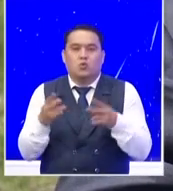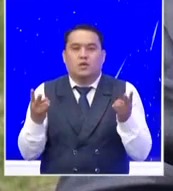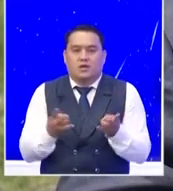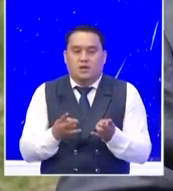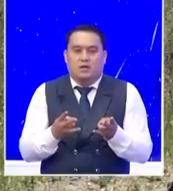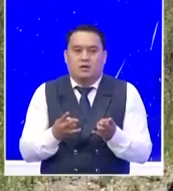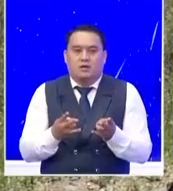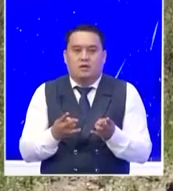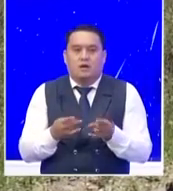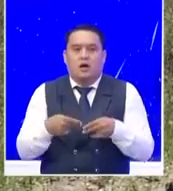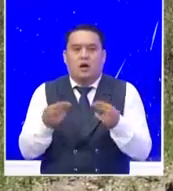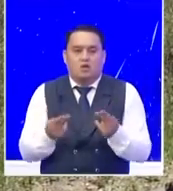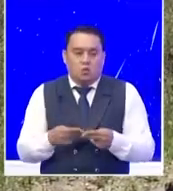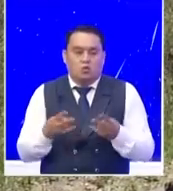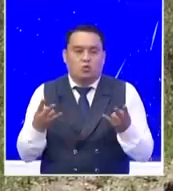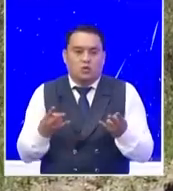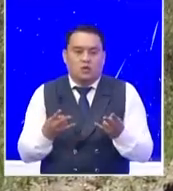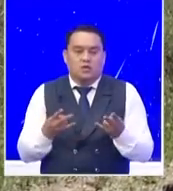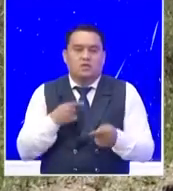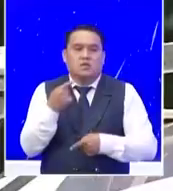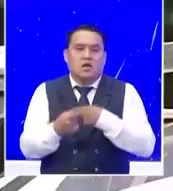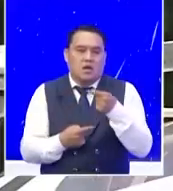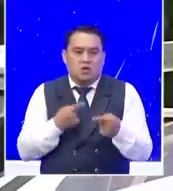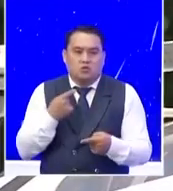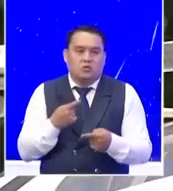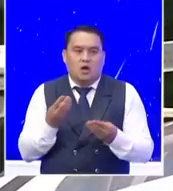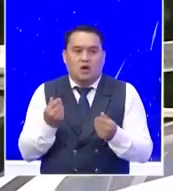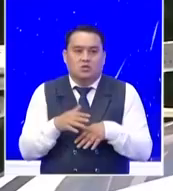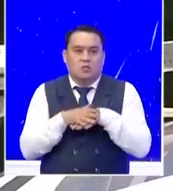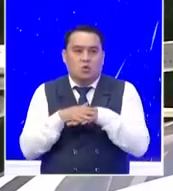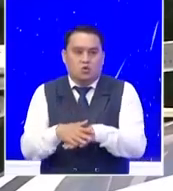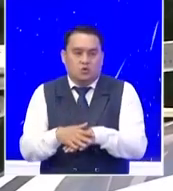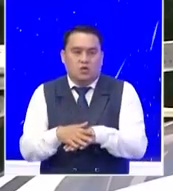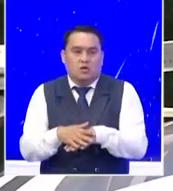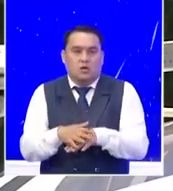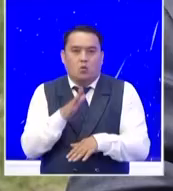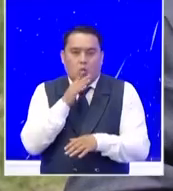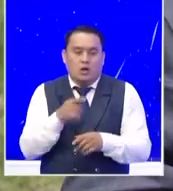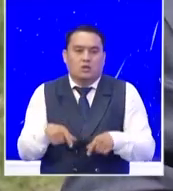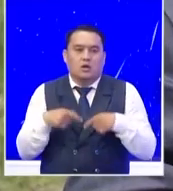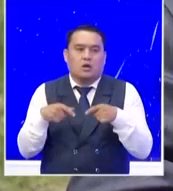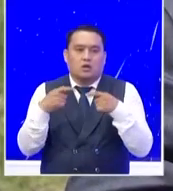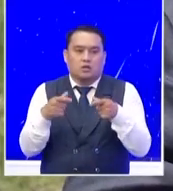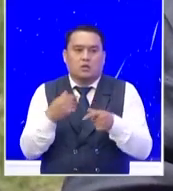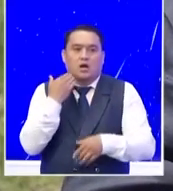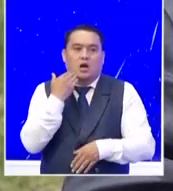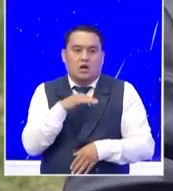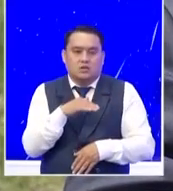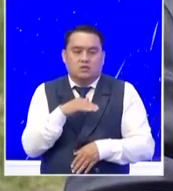Одан кейін акт толтыру керек деген ойдамын. Одан кейін келесі жолға тағы да ақша бөлінгісе. Уақыт-уақытмен бөлініп отырса, сонда оның сапасы